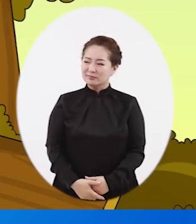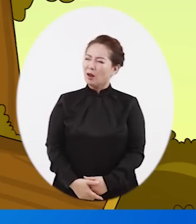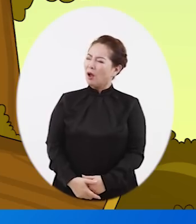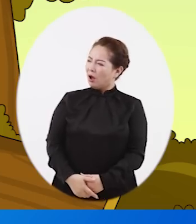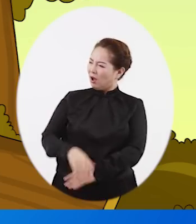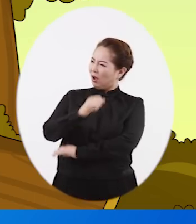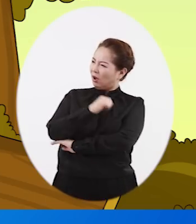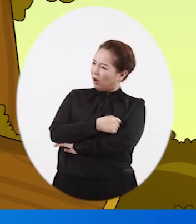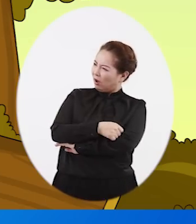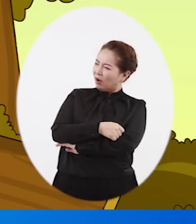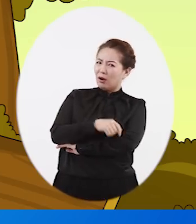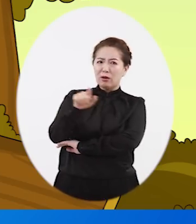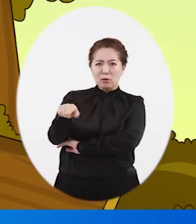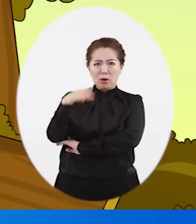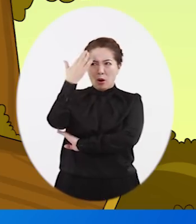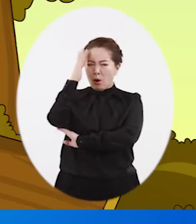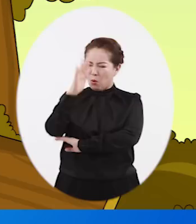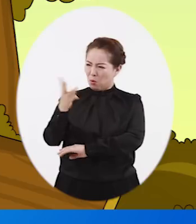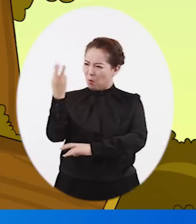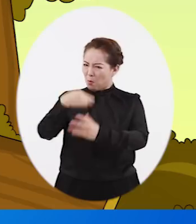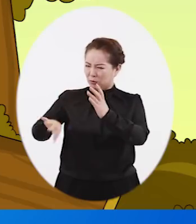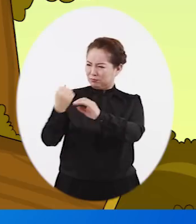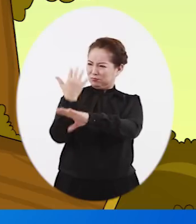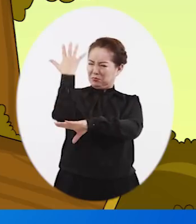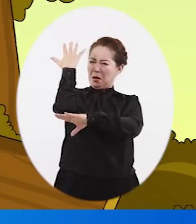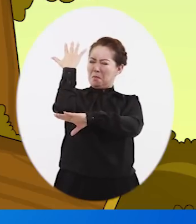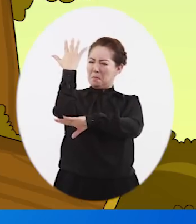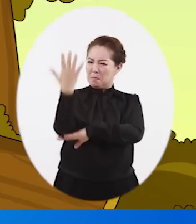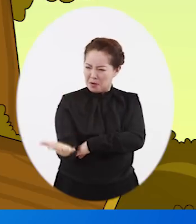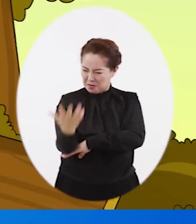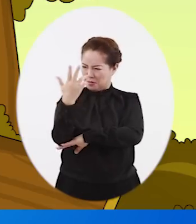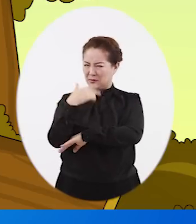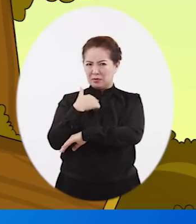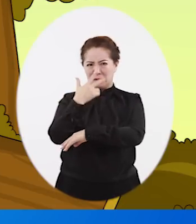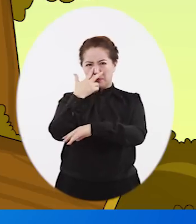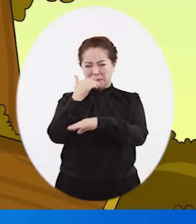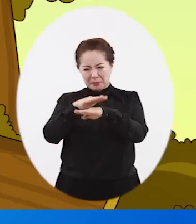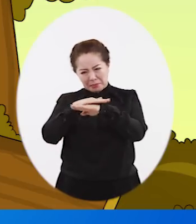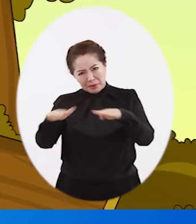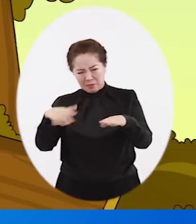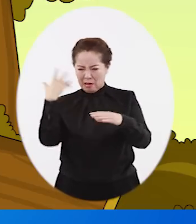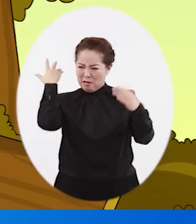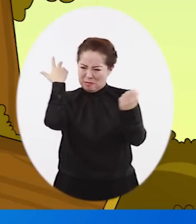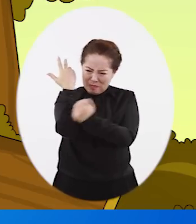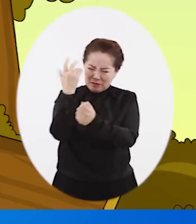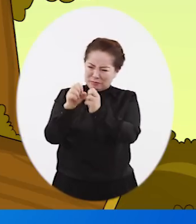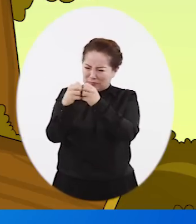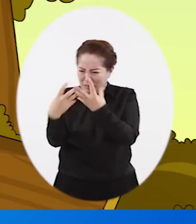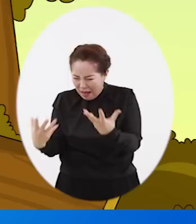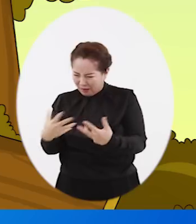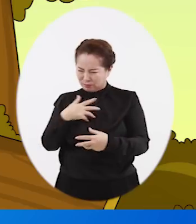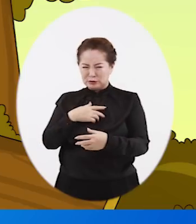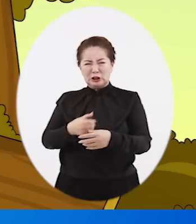Энэ үгний цогсон мод ийм тэгшгэн. Гэтэл минийх ийм салбархай. Дээрээс нь би